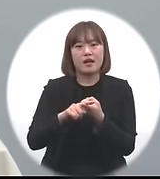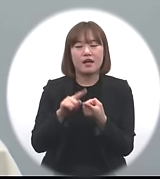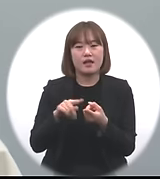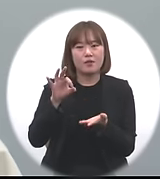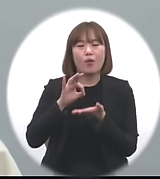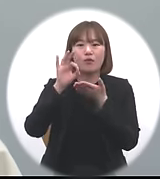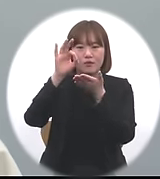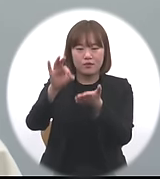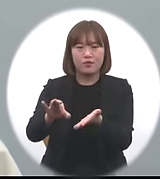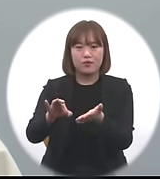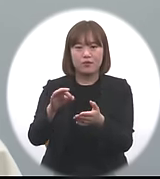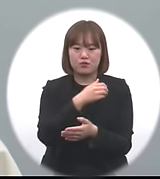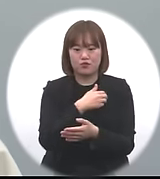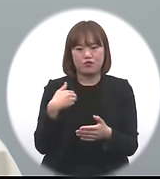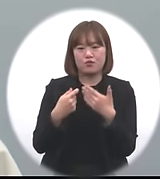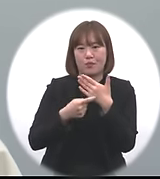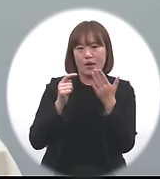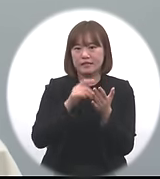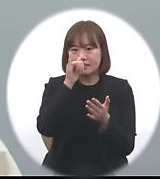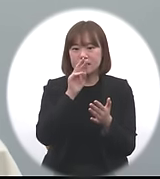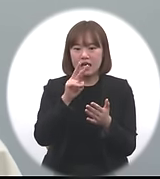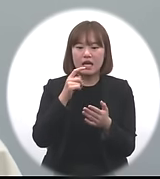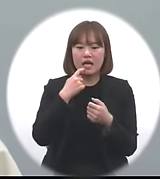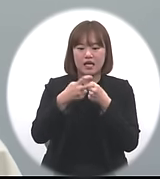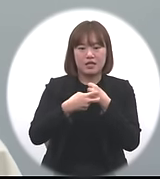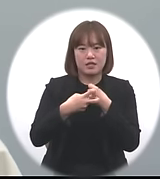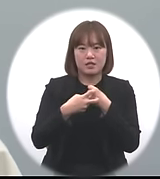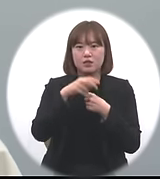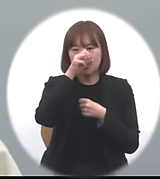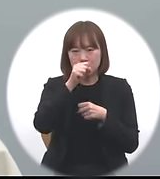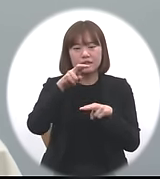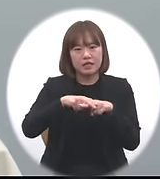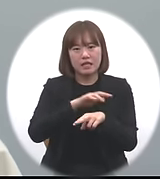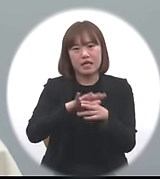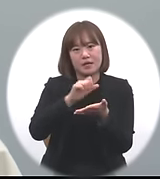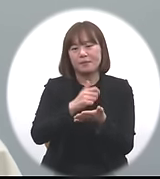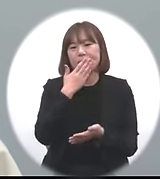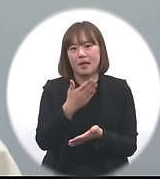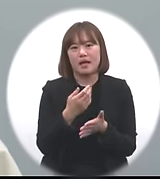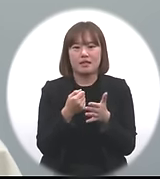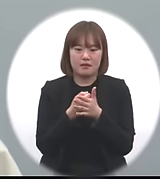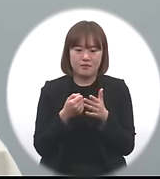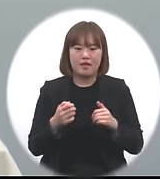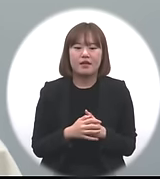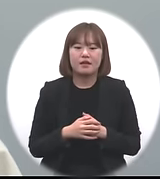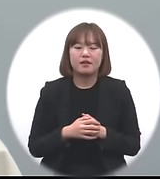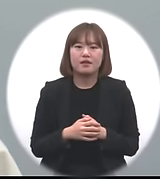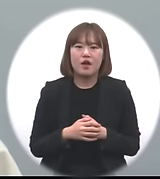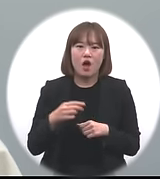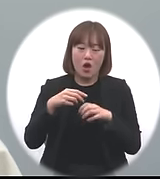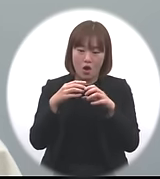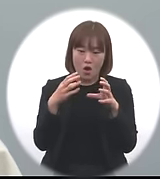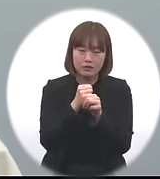과정에 대해서 돈을 낼 수 있는 충분한 마인드가 돼야 의료도 예방적으로 자리를 잡을 수가 있습니다. 그래서 소비자가 똑똑해져야 한다는